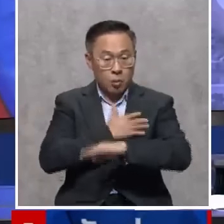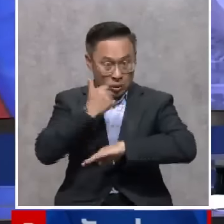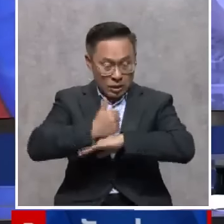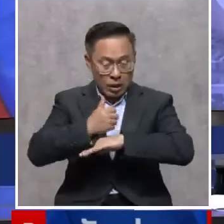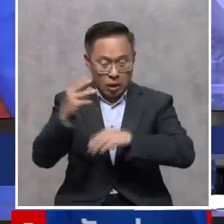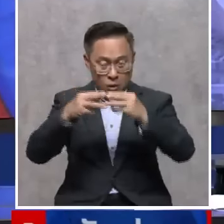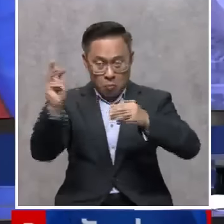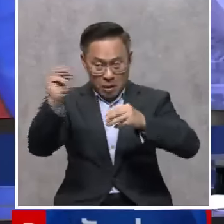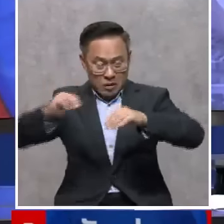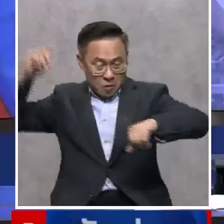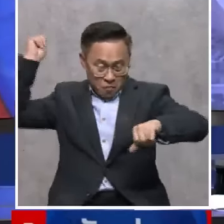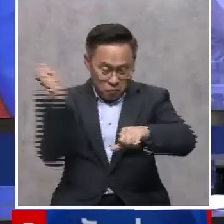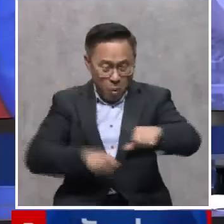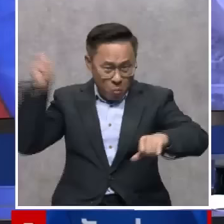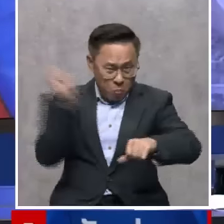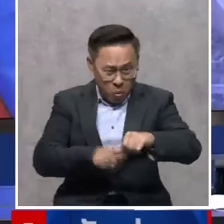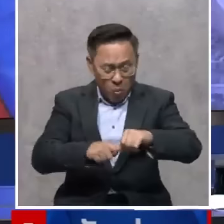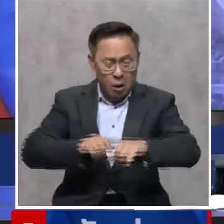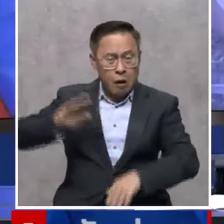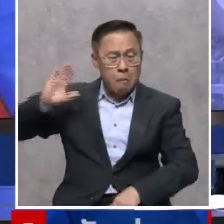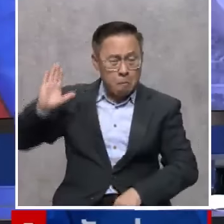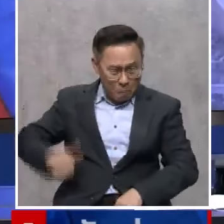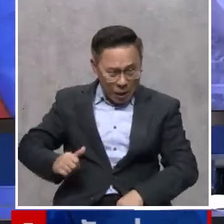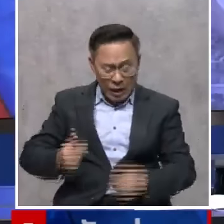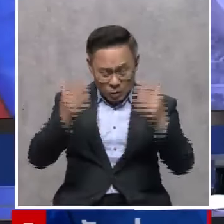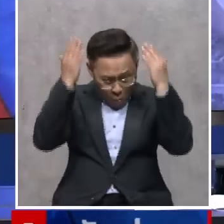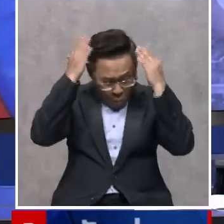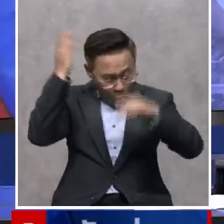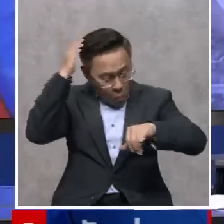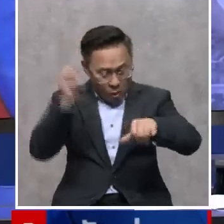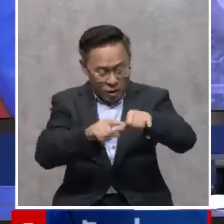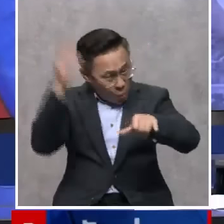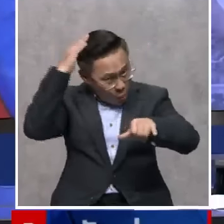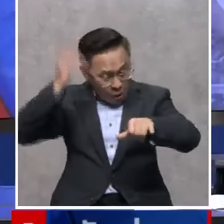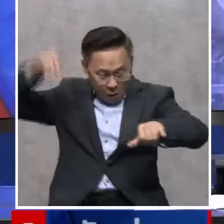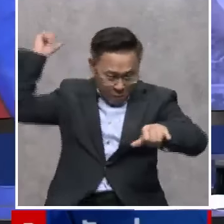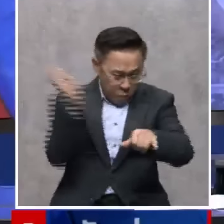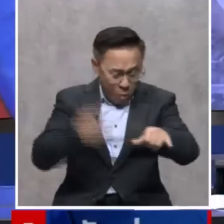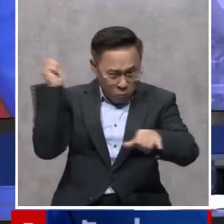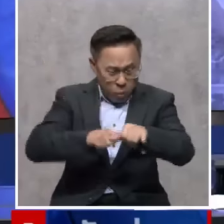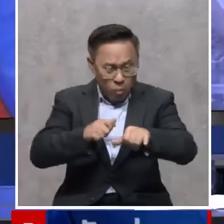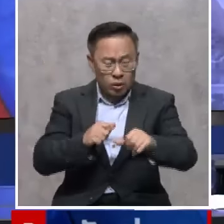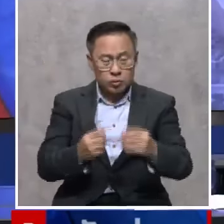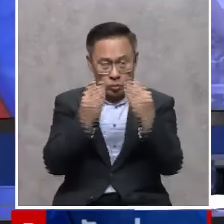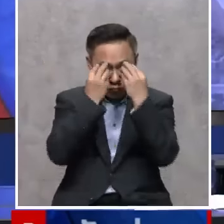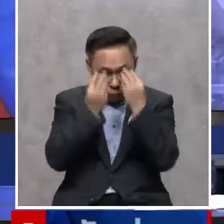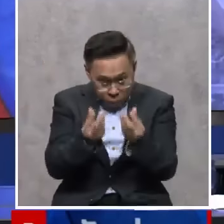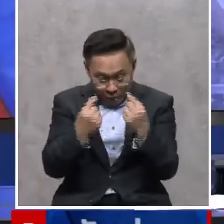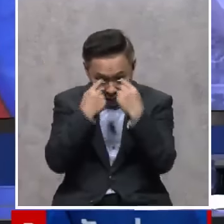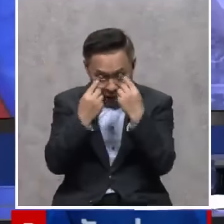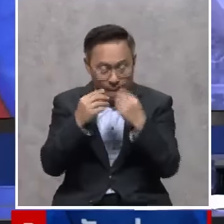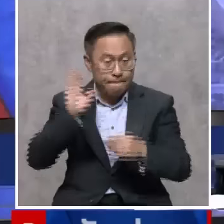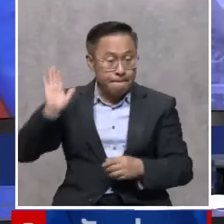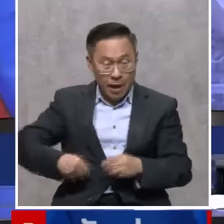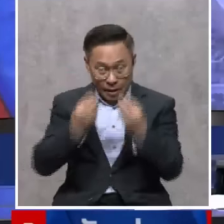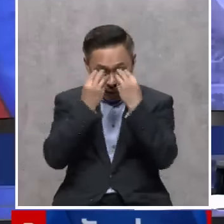าสามนี่แหละค่ะทุบตีไปที่เบ้าตาของสุนัขจรจัดภายในวัดจนทำให้ตาทั้